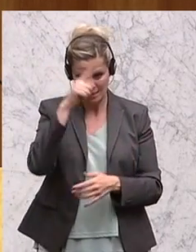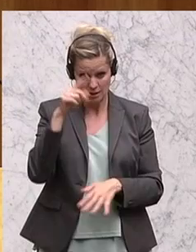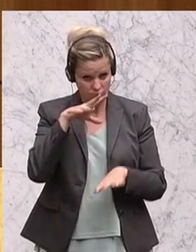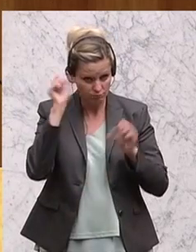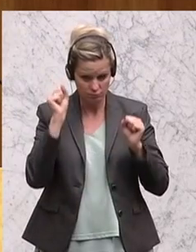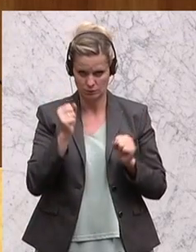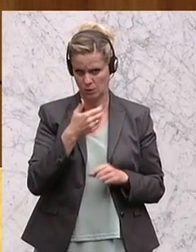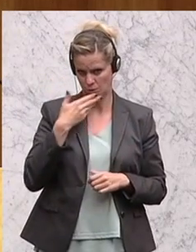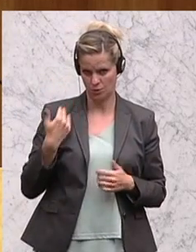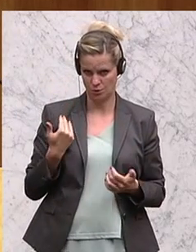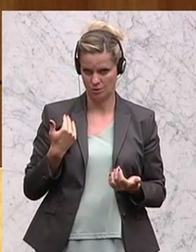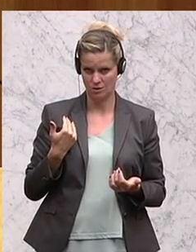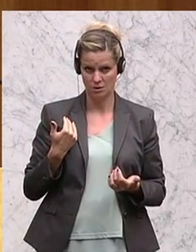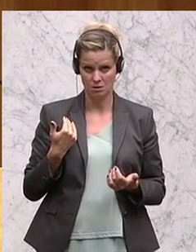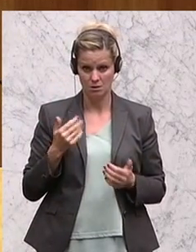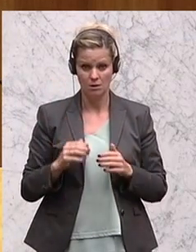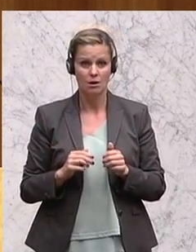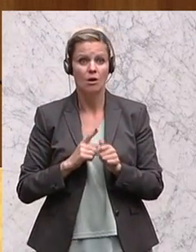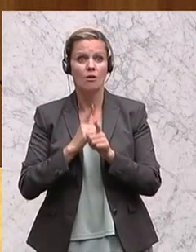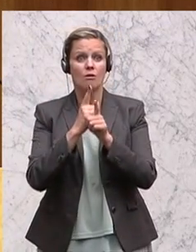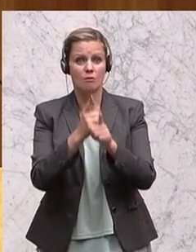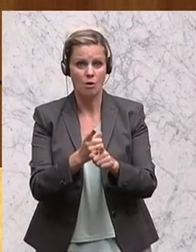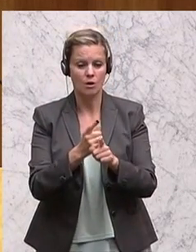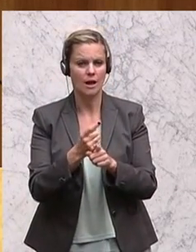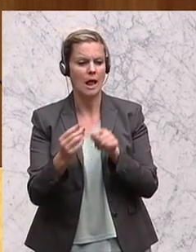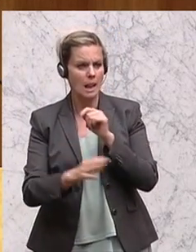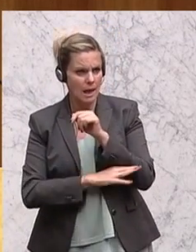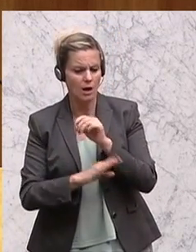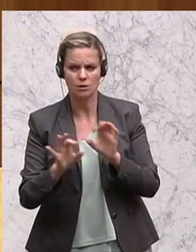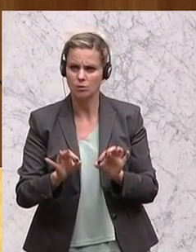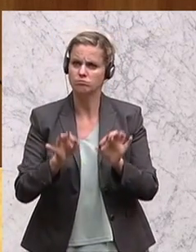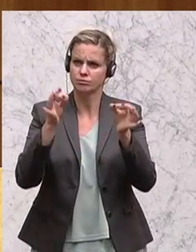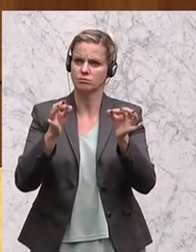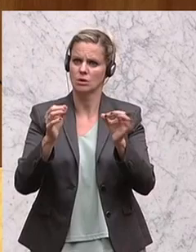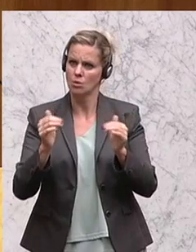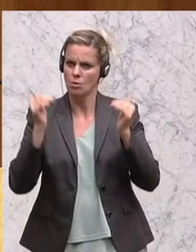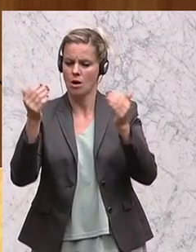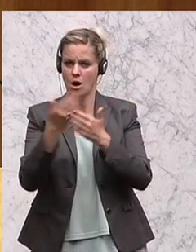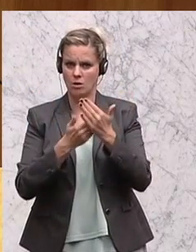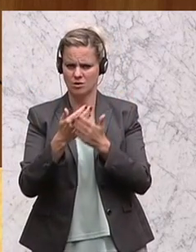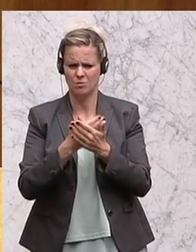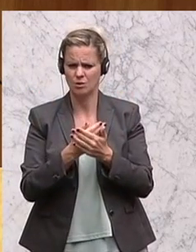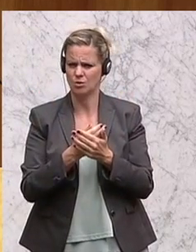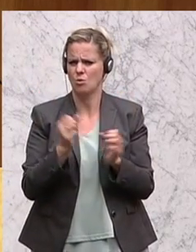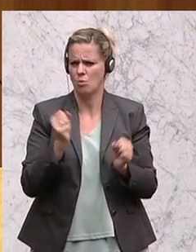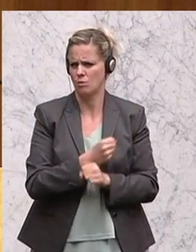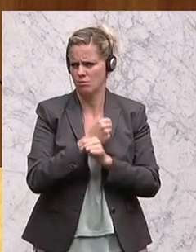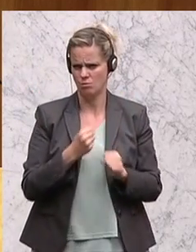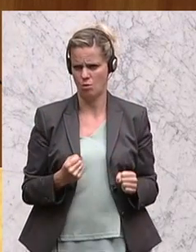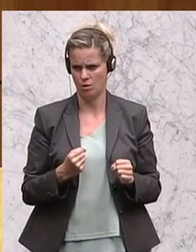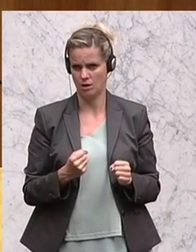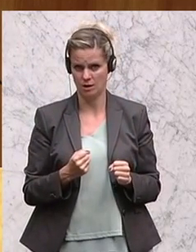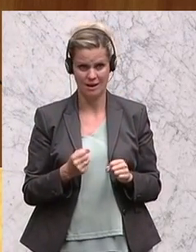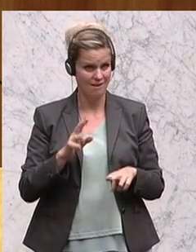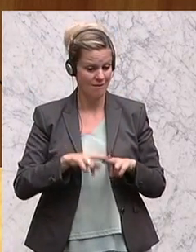eine qualifizierte höhere Ausbildung machen. Wenn wir das nicht in den Griff bekommen, dann haben wir wirklich ein nachhaltiges Problem. Dann haben wir nicht nur eine, sondern